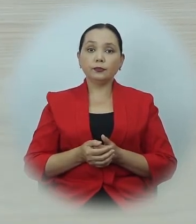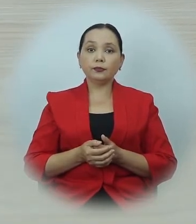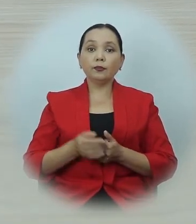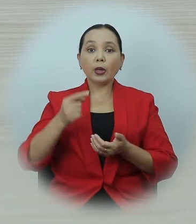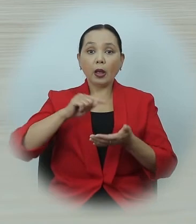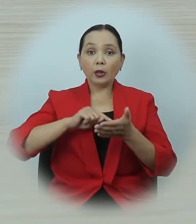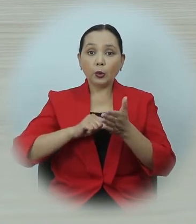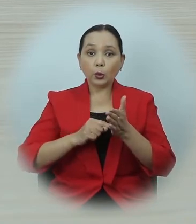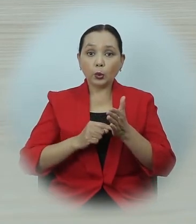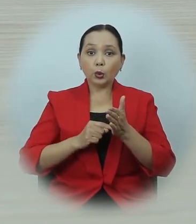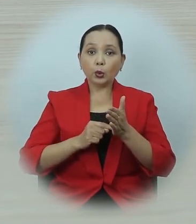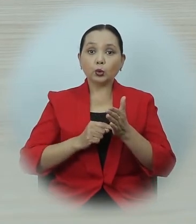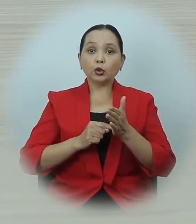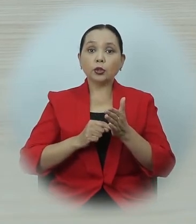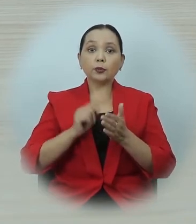Поставим точки